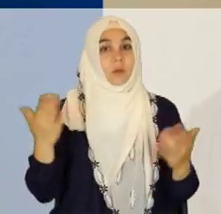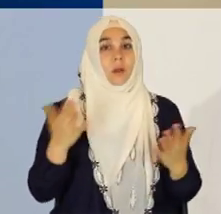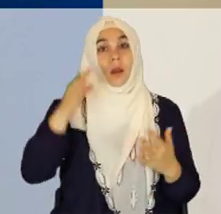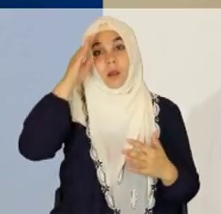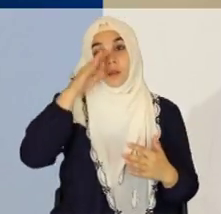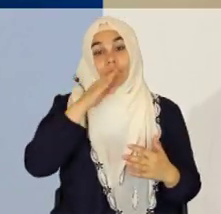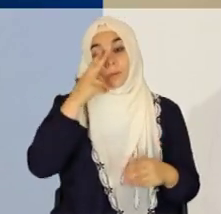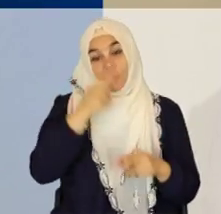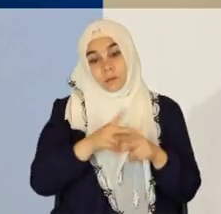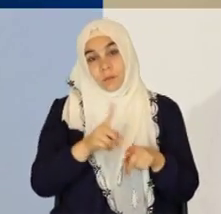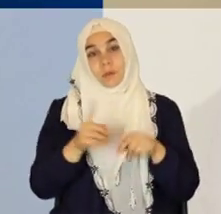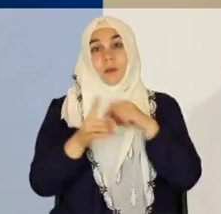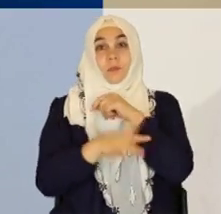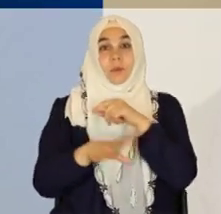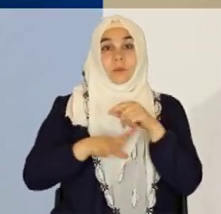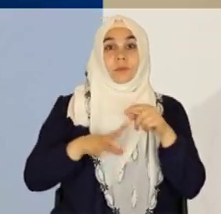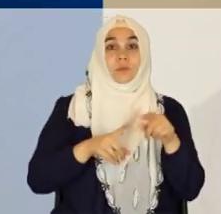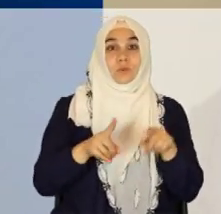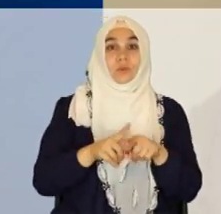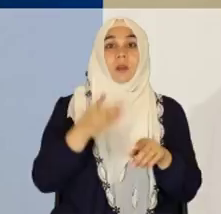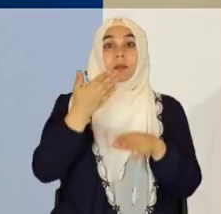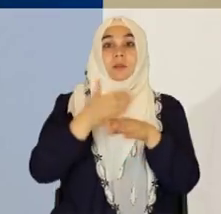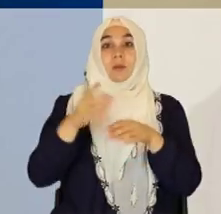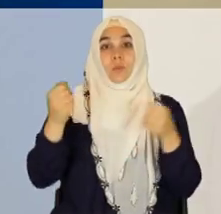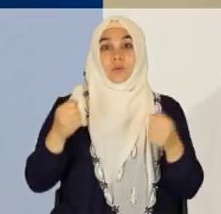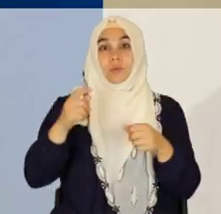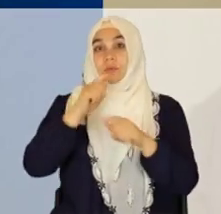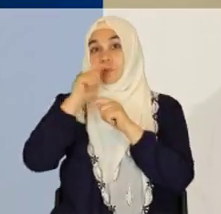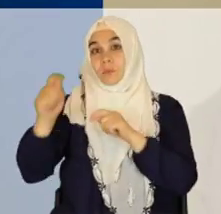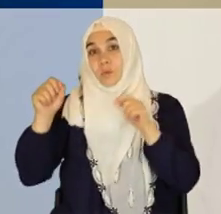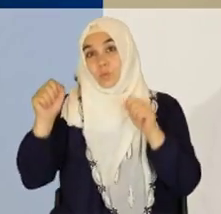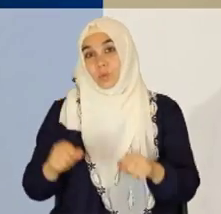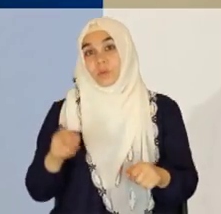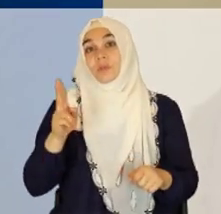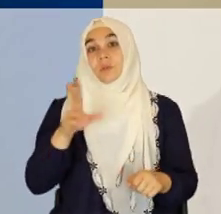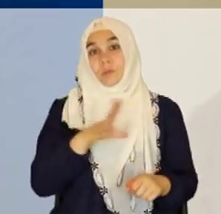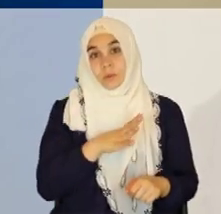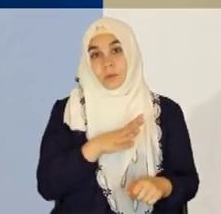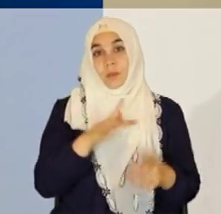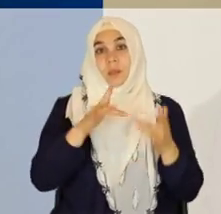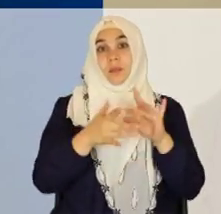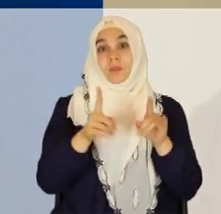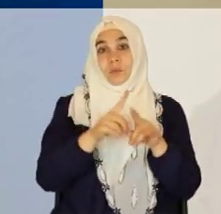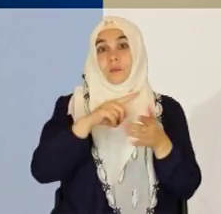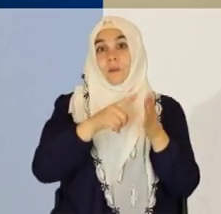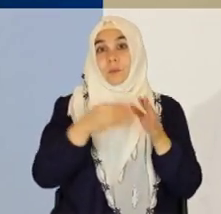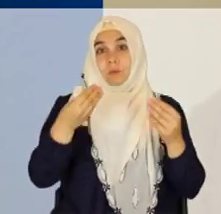Akam kambag'alroq edi, zakotimdan unga mashina olib bersam bo'ladimi? Debdi kecha bittasi internetda keldi